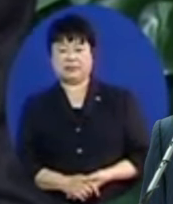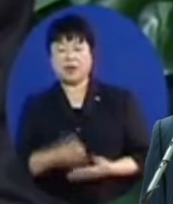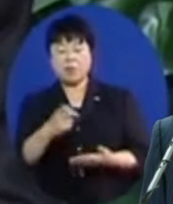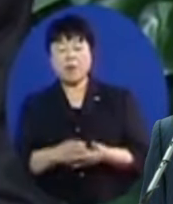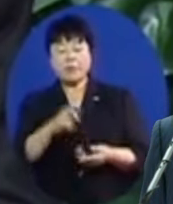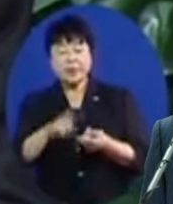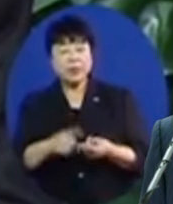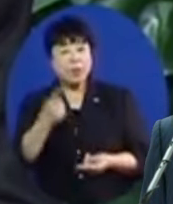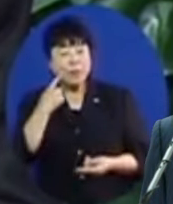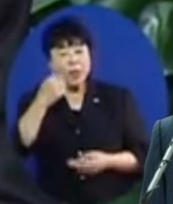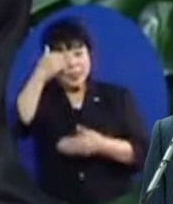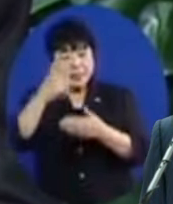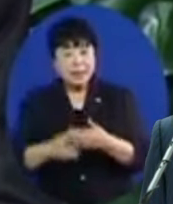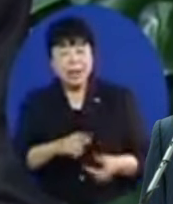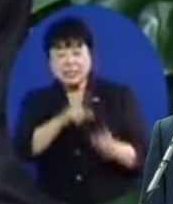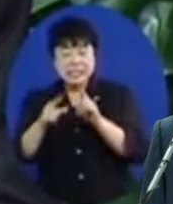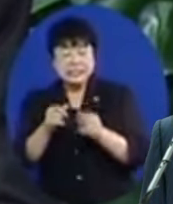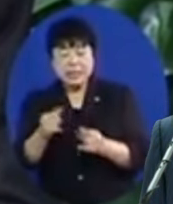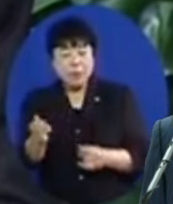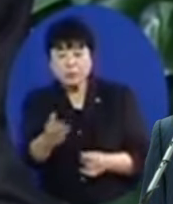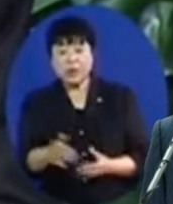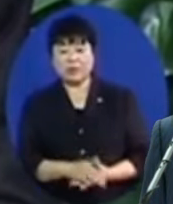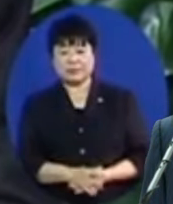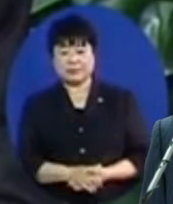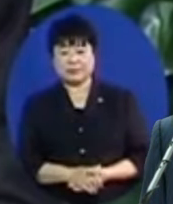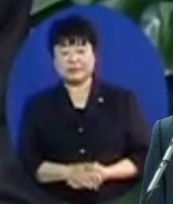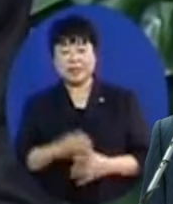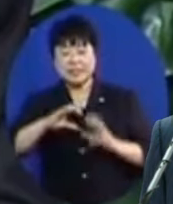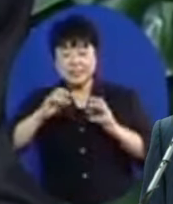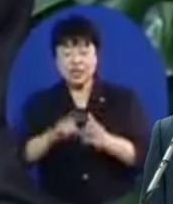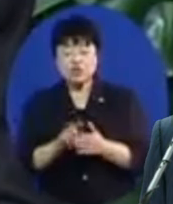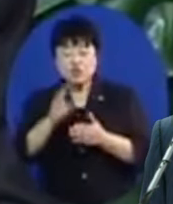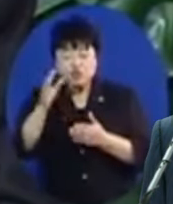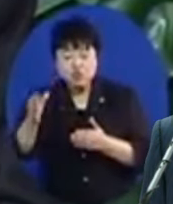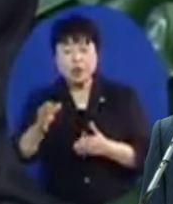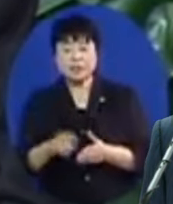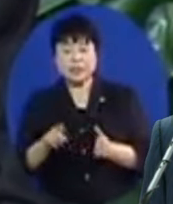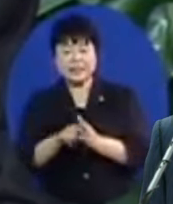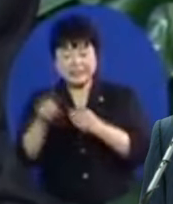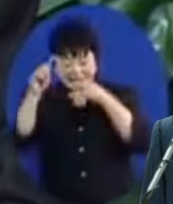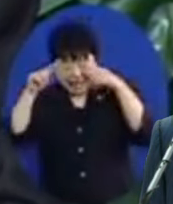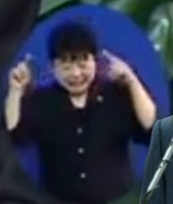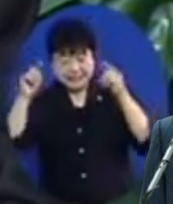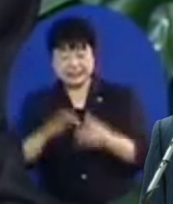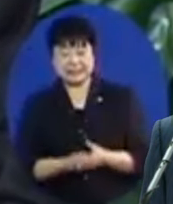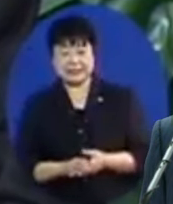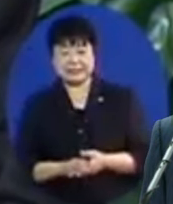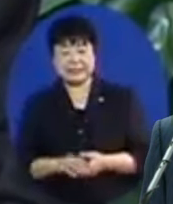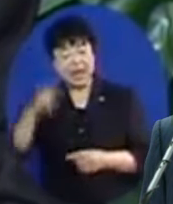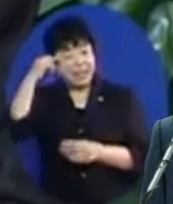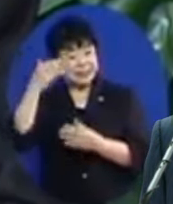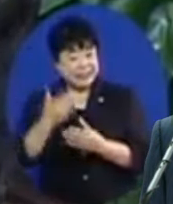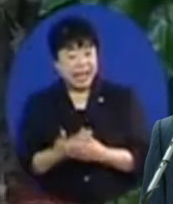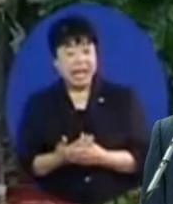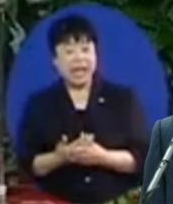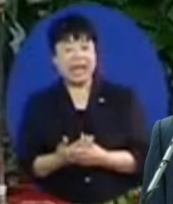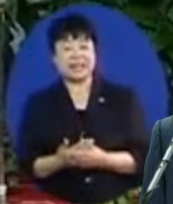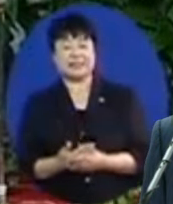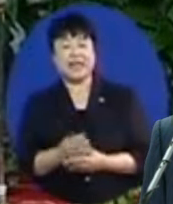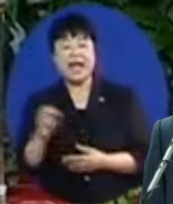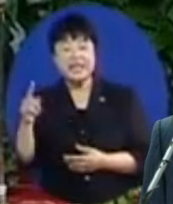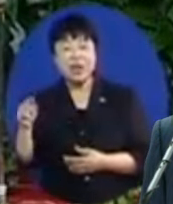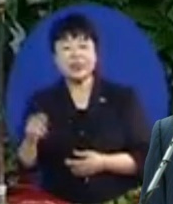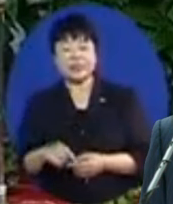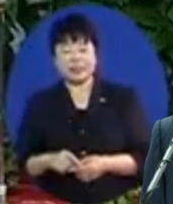법대로 하면 살아남을 사람이 아무도 없어요. 세계적으로 유명한 신학자이면서 설교가인 미국의 아이언사이드 목사님이 그